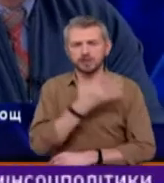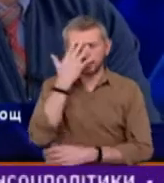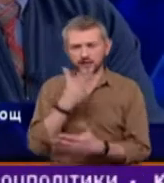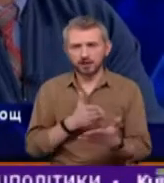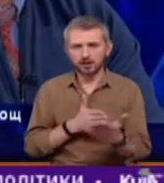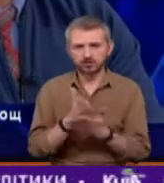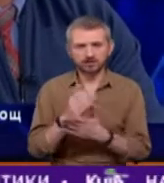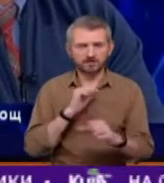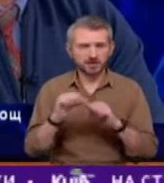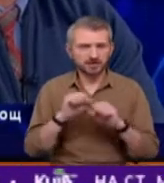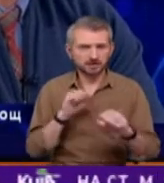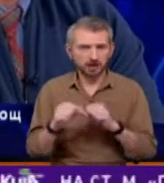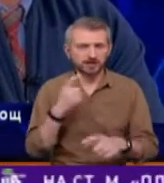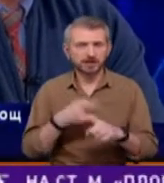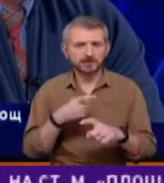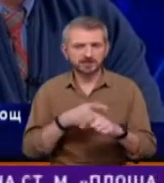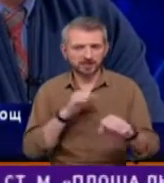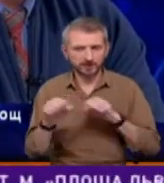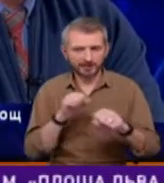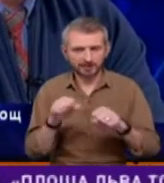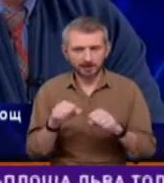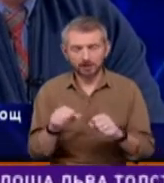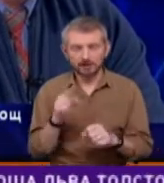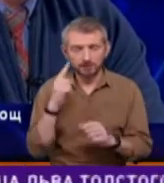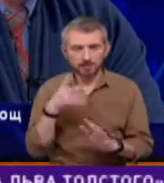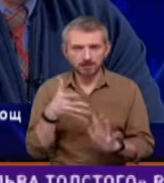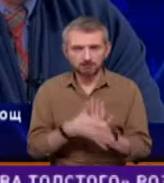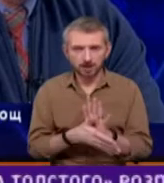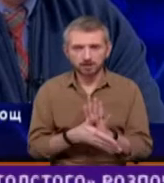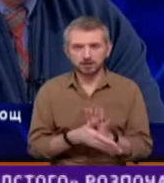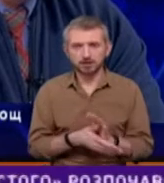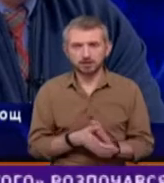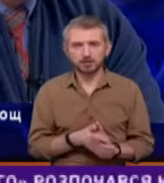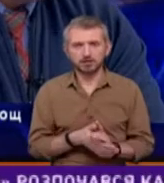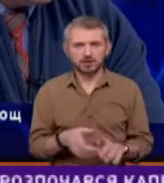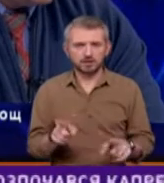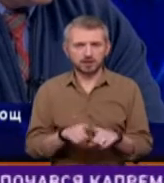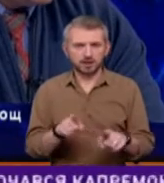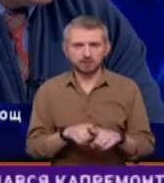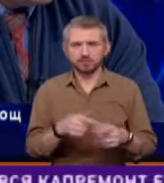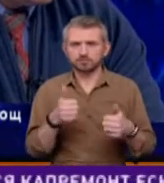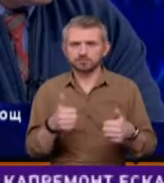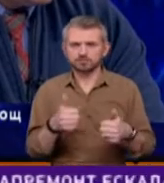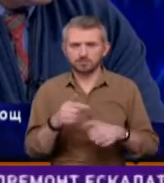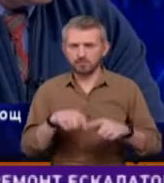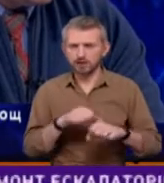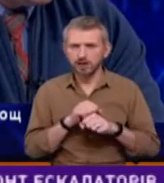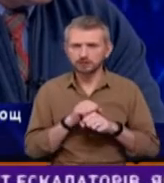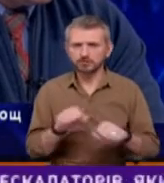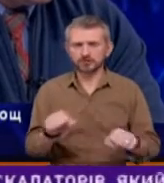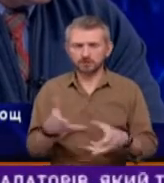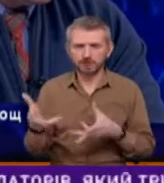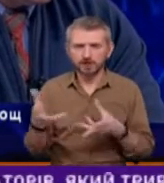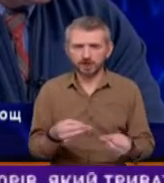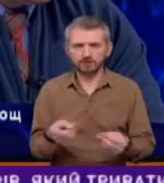ідеологічного диктата, нацистського диктата. Ви розумієте, під вульгарним патріотичним таким от